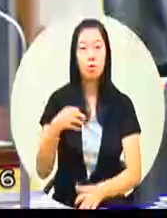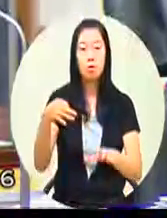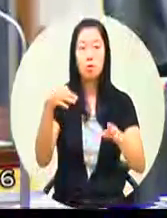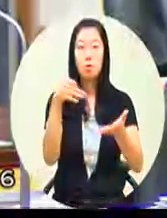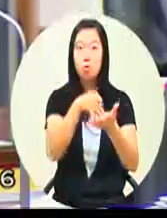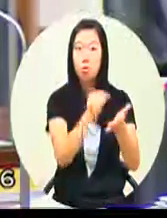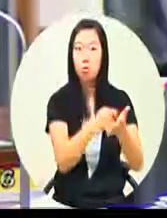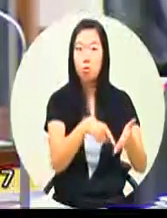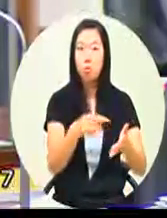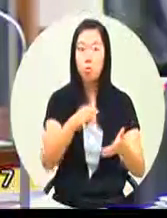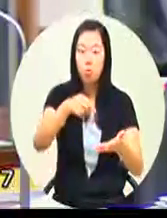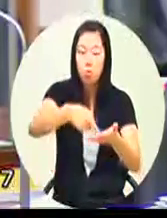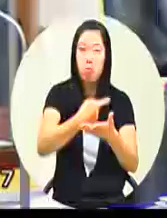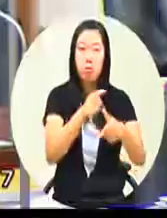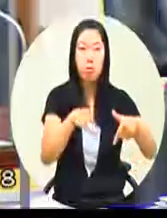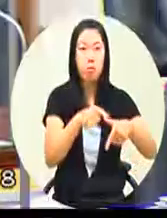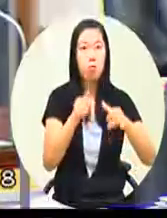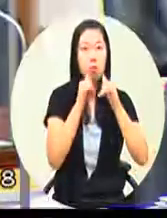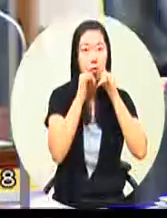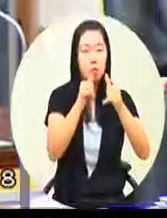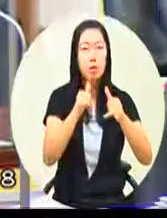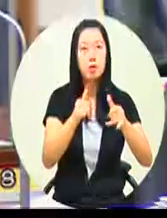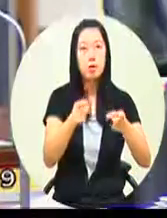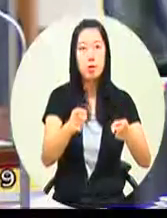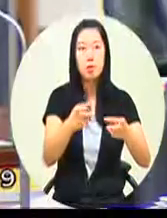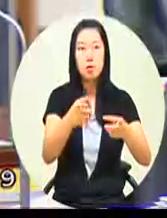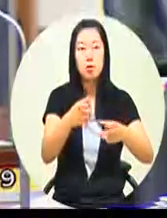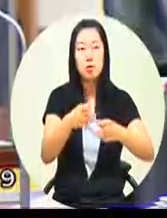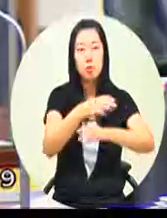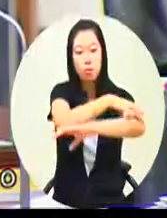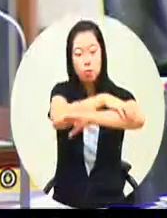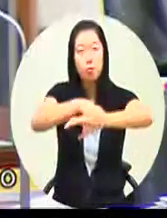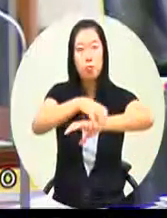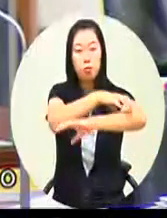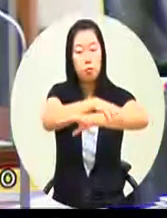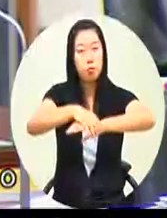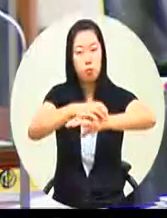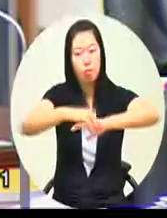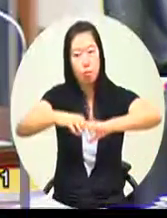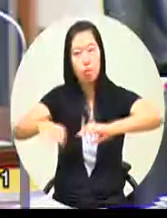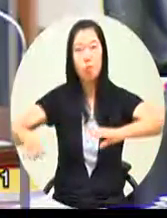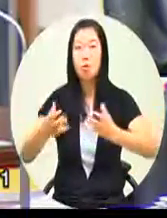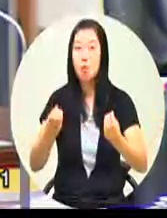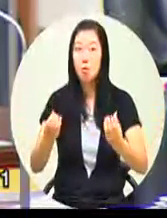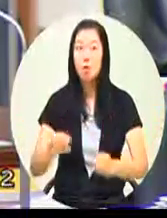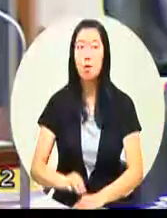们鹅寮渔港的一个黄波堤延伸案呢？你包括我们